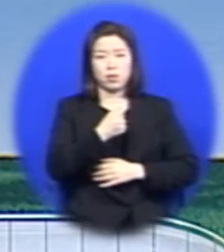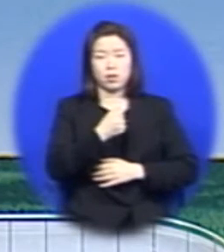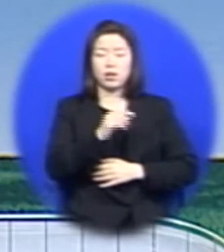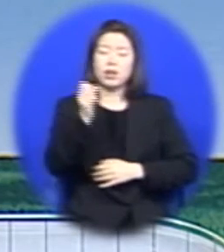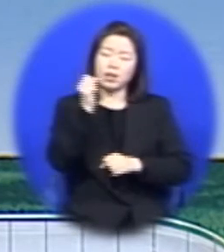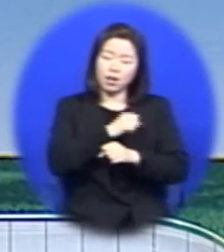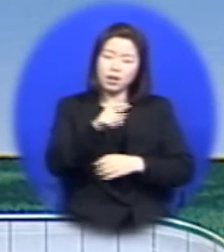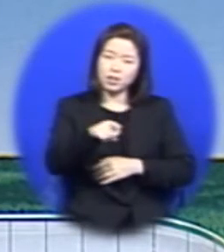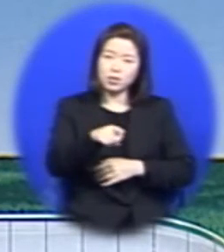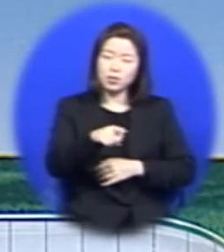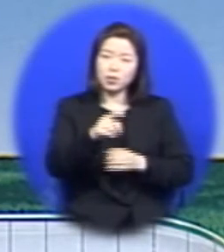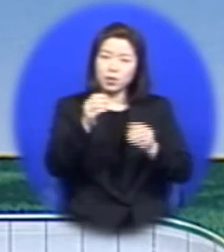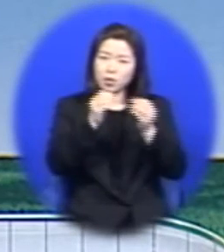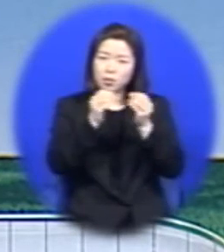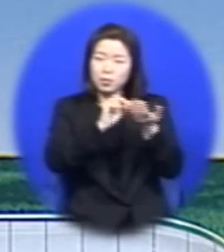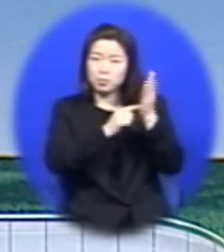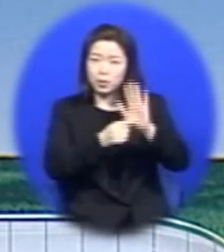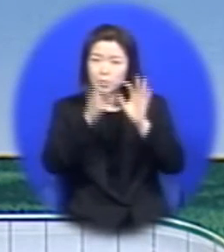야, 제가 그 표현을 듣고